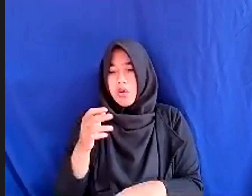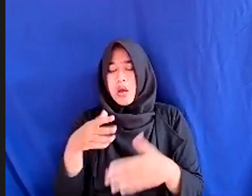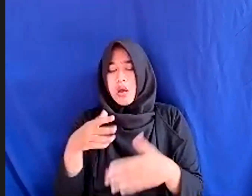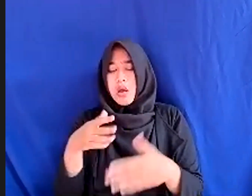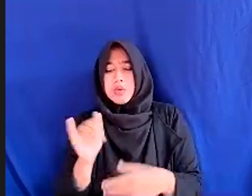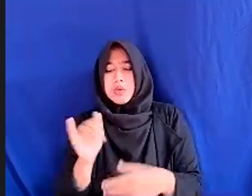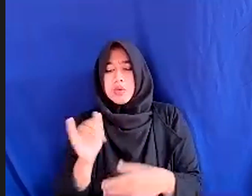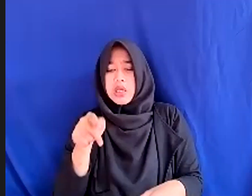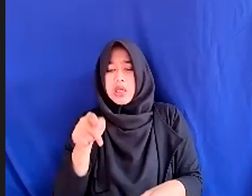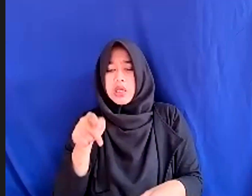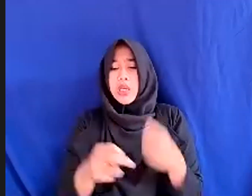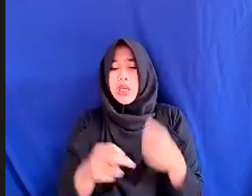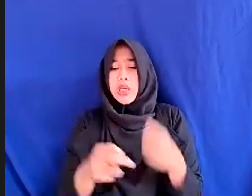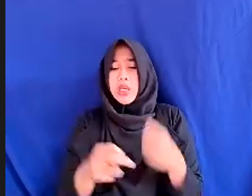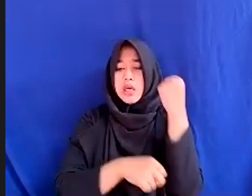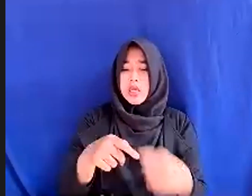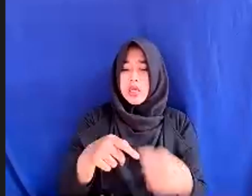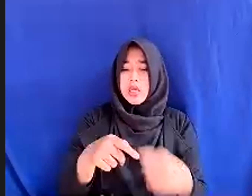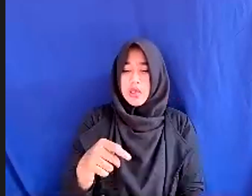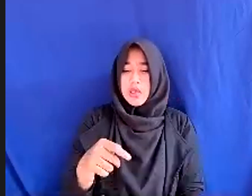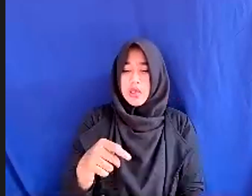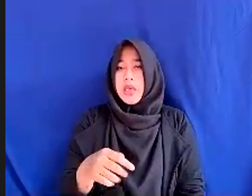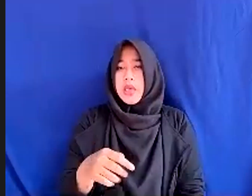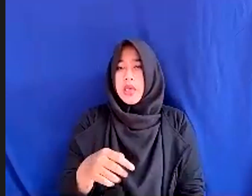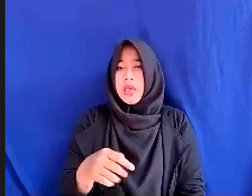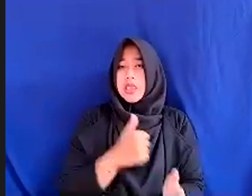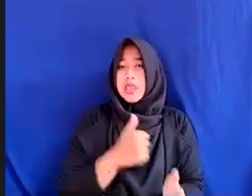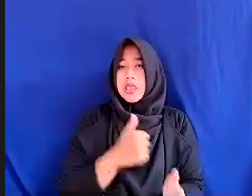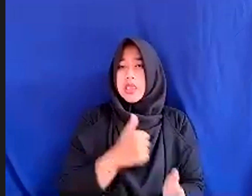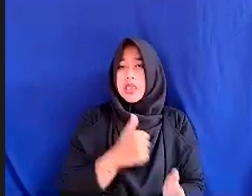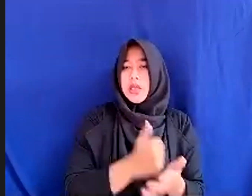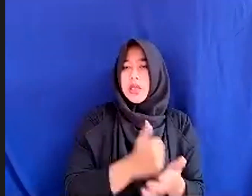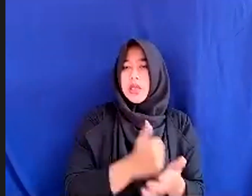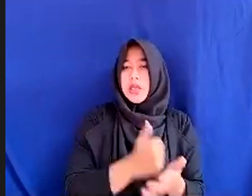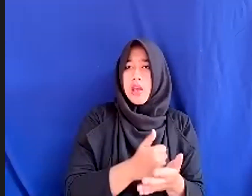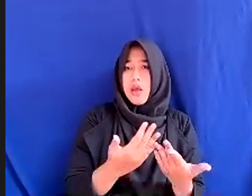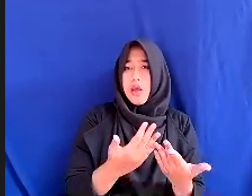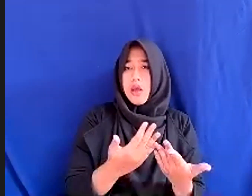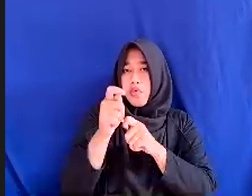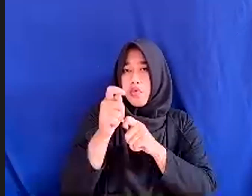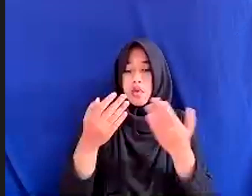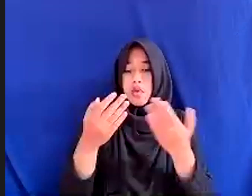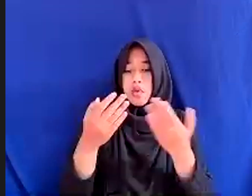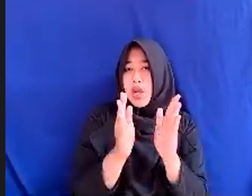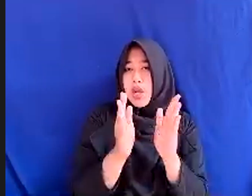begini, ternyata Prof. telah membukakan kita dengan detail dari segala lini, dari